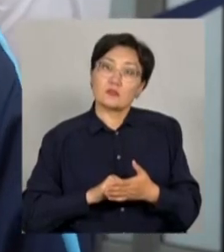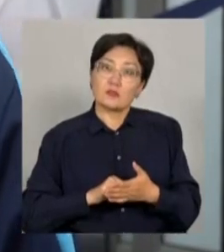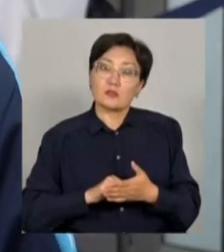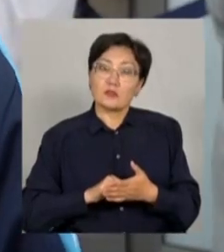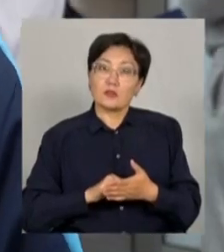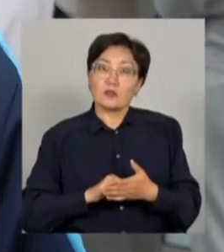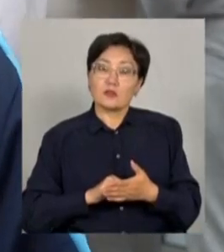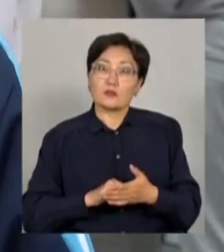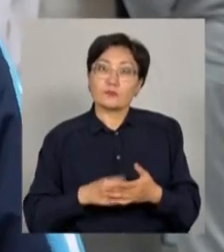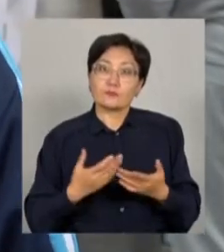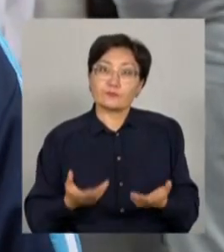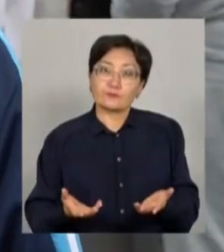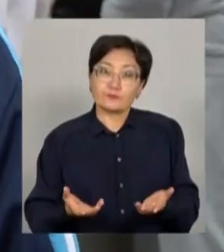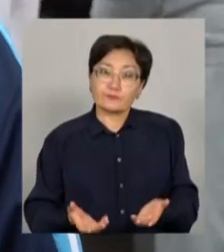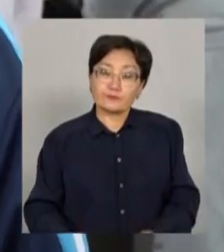қолды